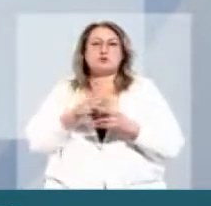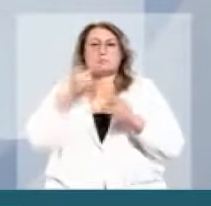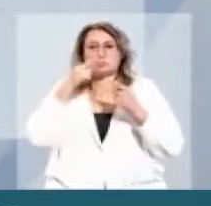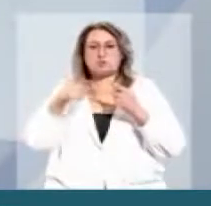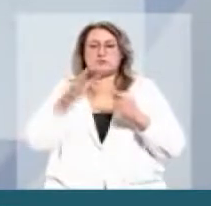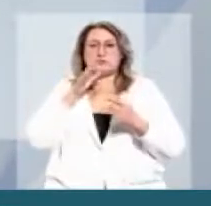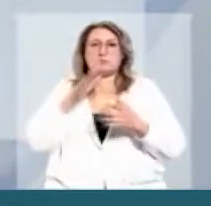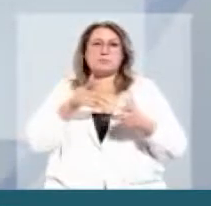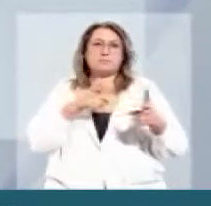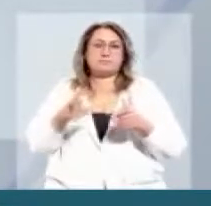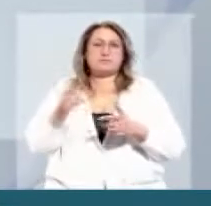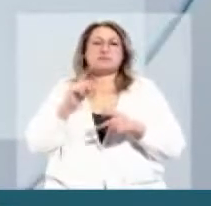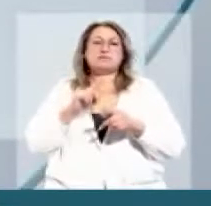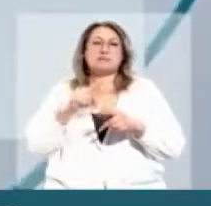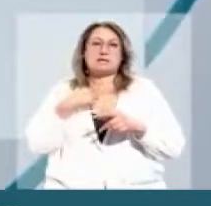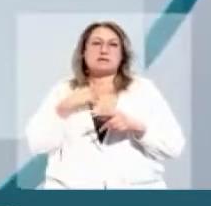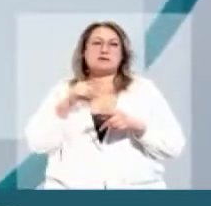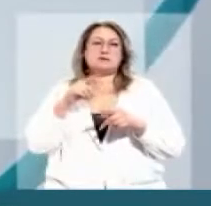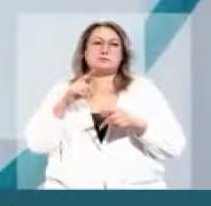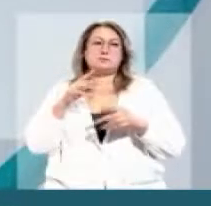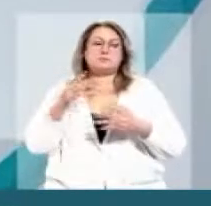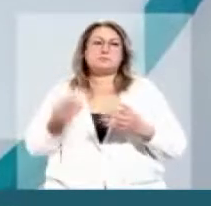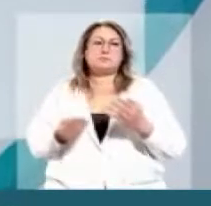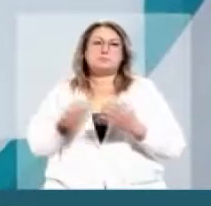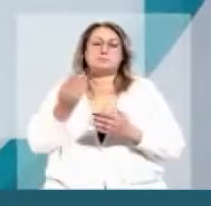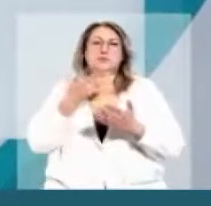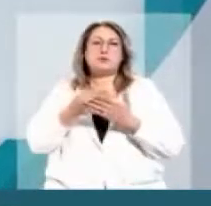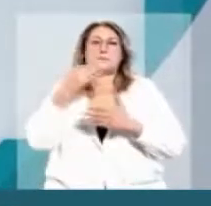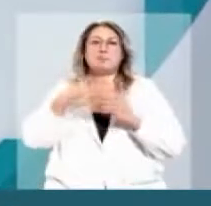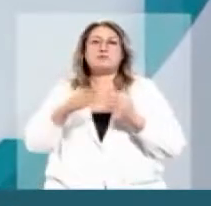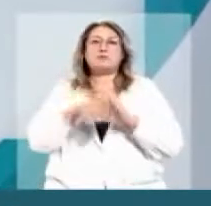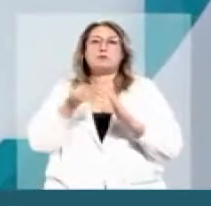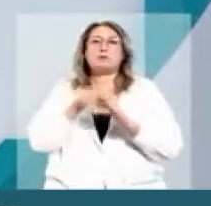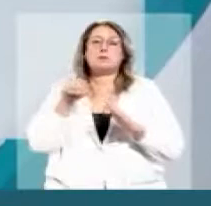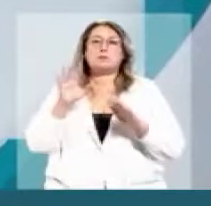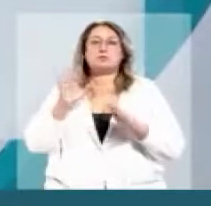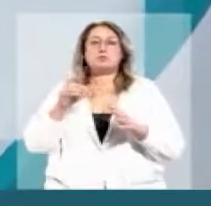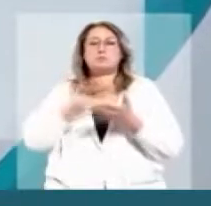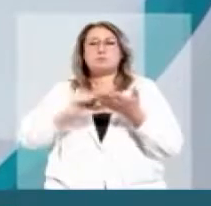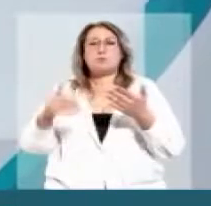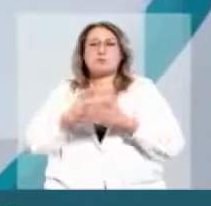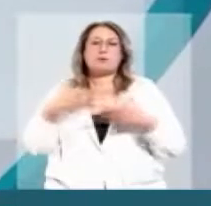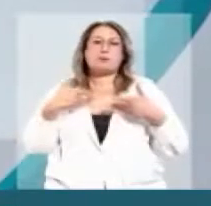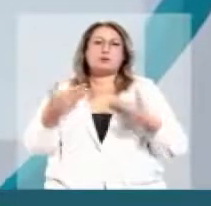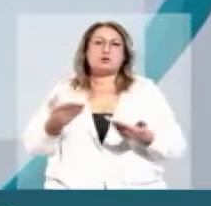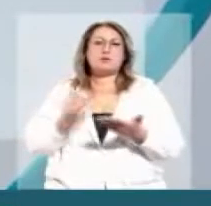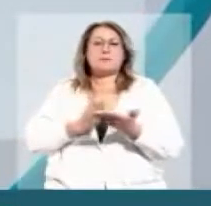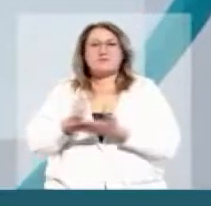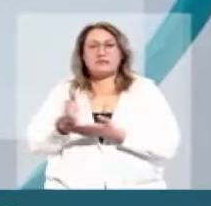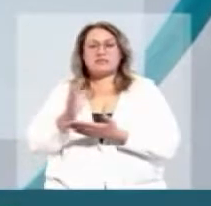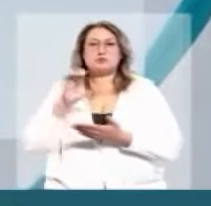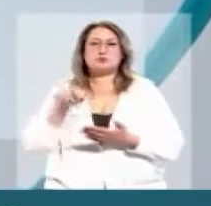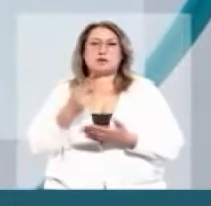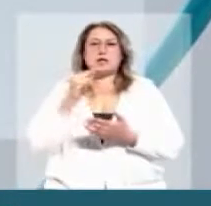қоғамға сайлау алдындағы тұғырнамамды ұсынам. Онда әлеуметтік-экономикалық дамуды көздейтін жаңа бастамалар айтылады. Мен мемлекет басшысы